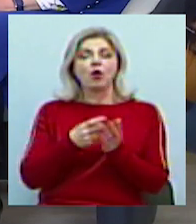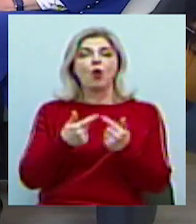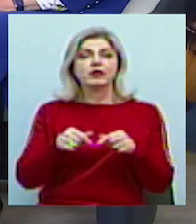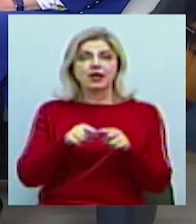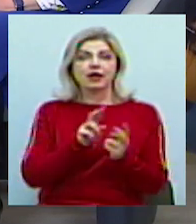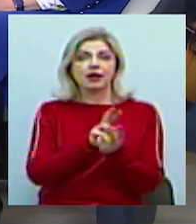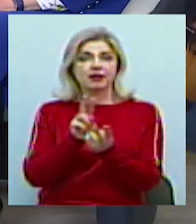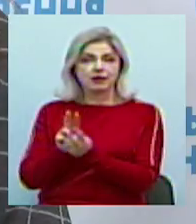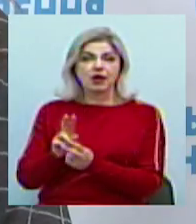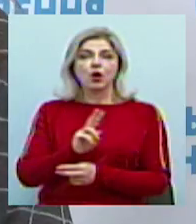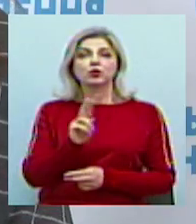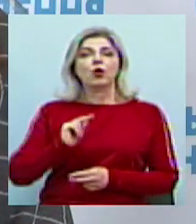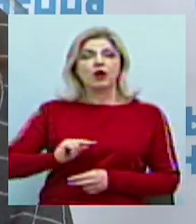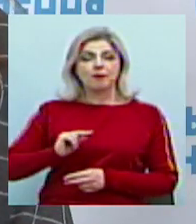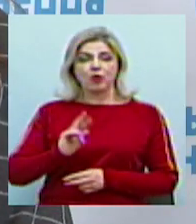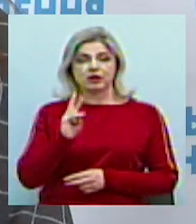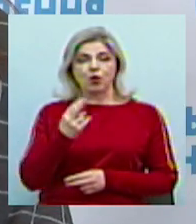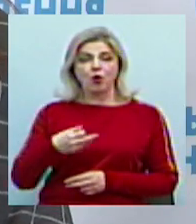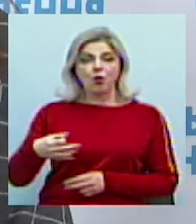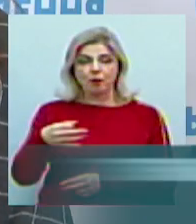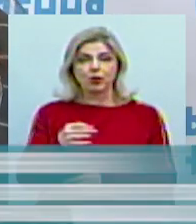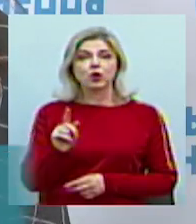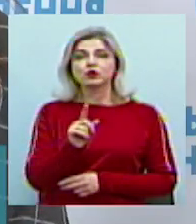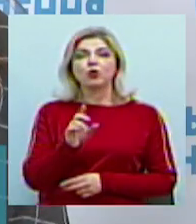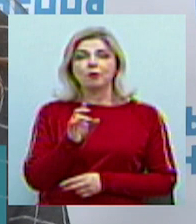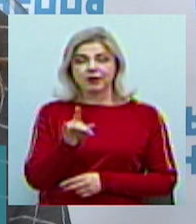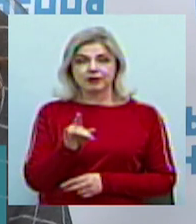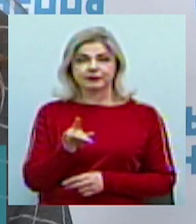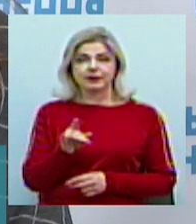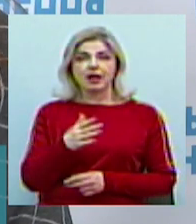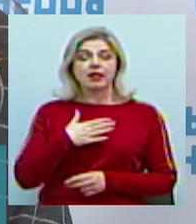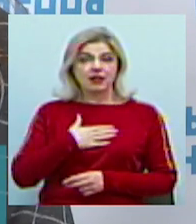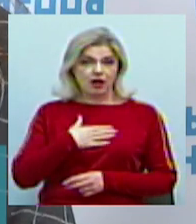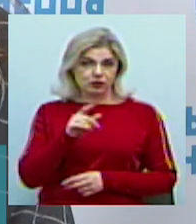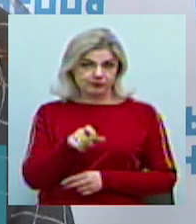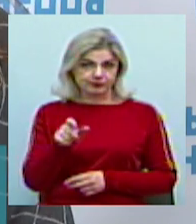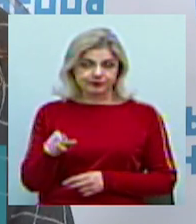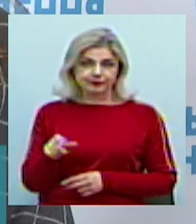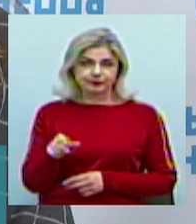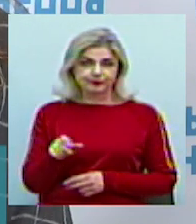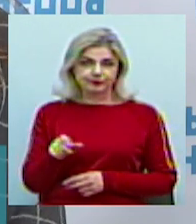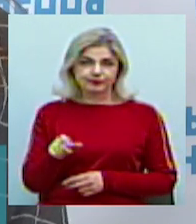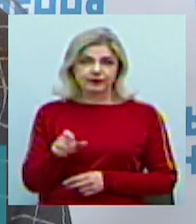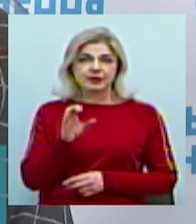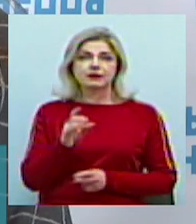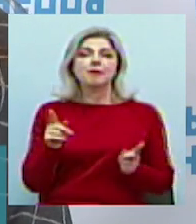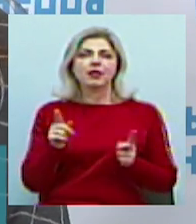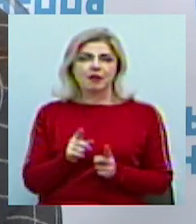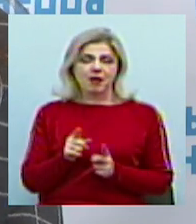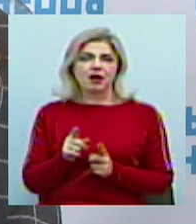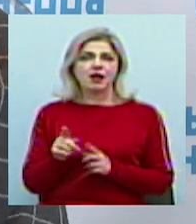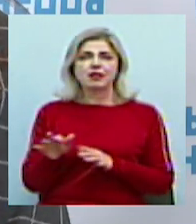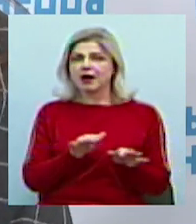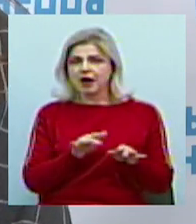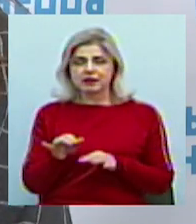відділеннями, які працюють на території Миколаївської області, саме для того, щоб наші мешканці з мінімальними втратами, скажімо так,